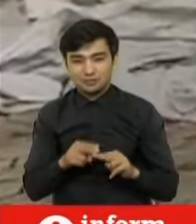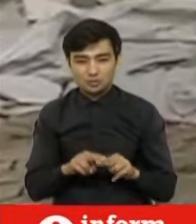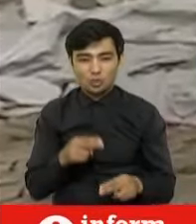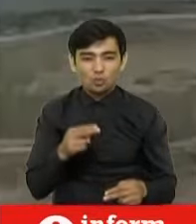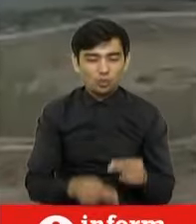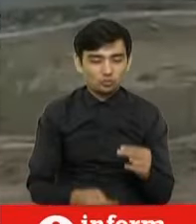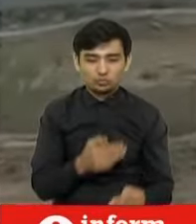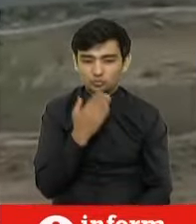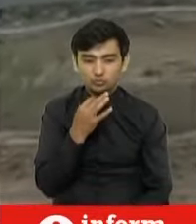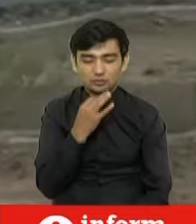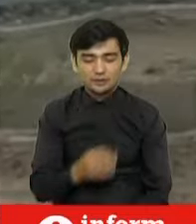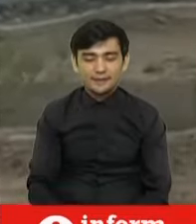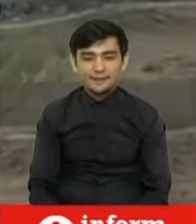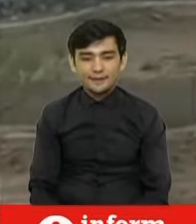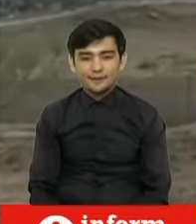жоқ. Күніне